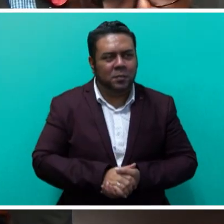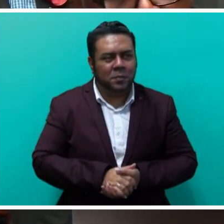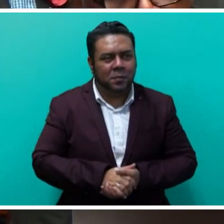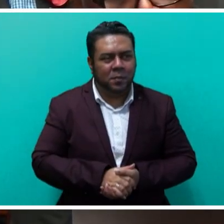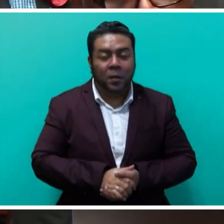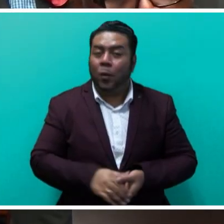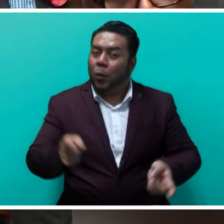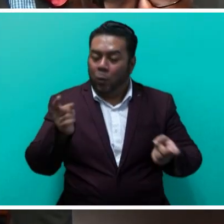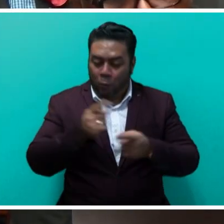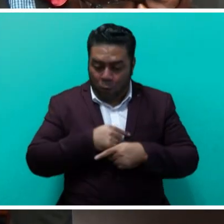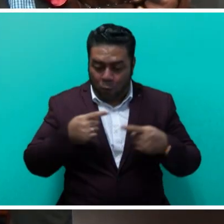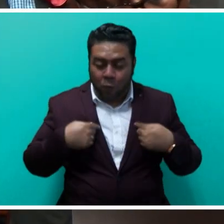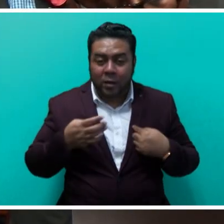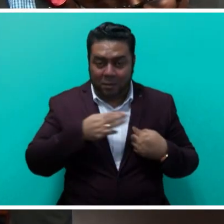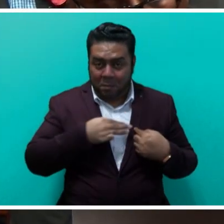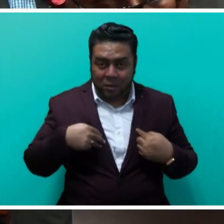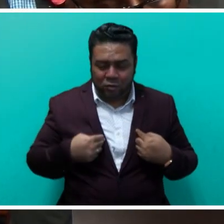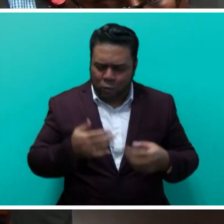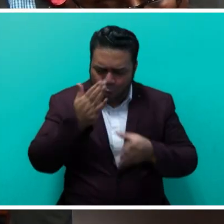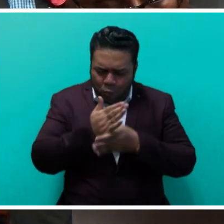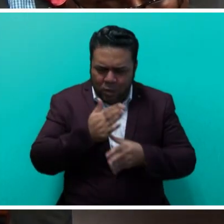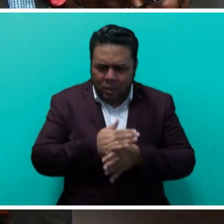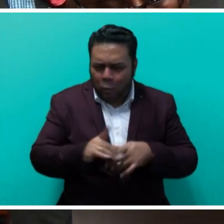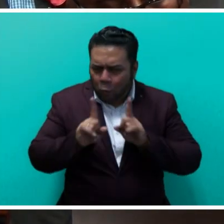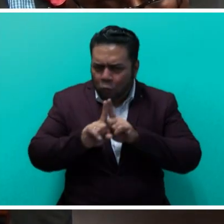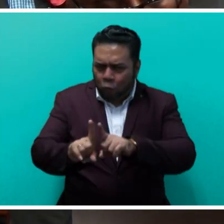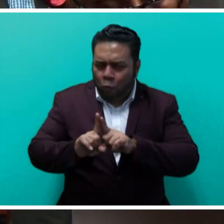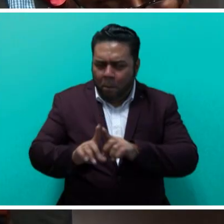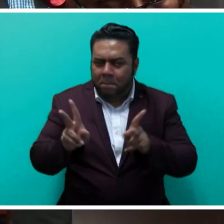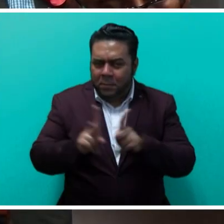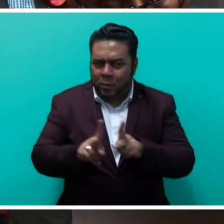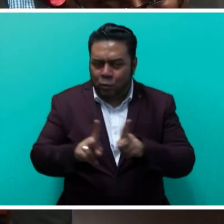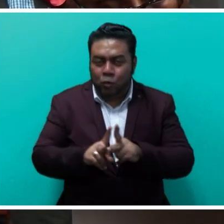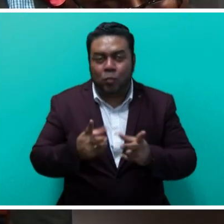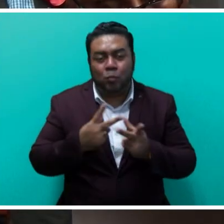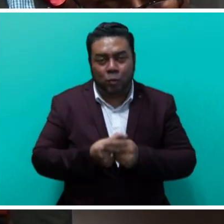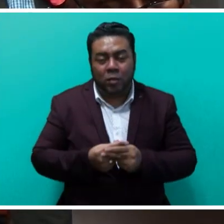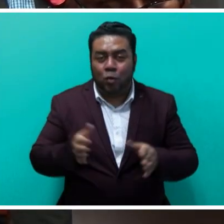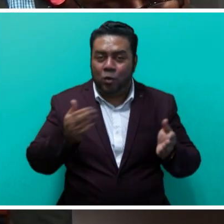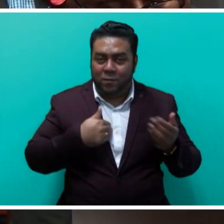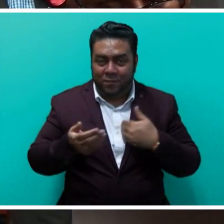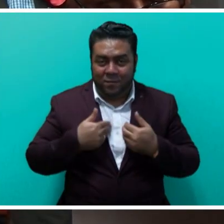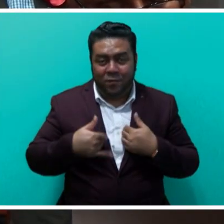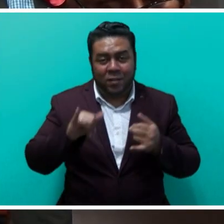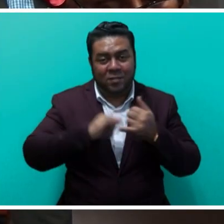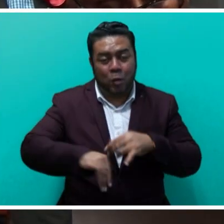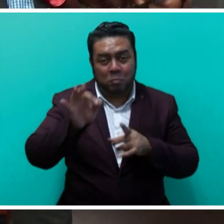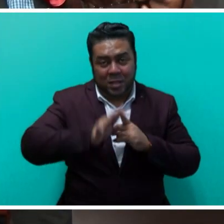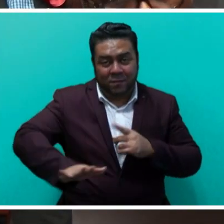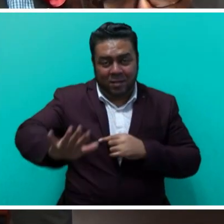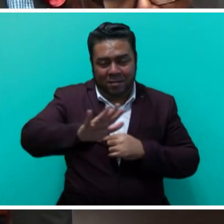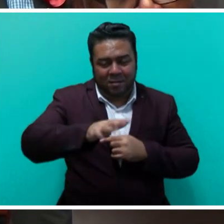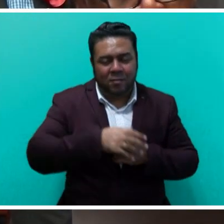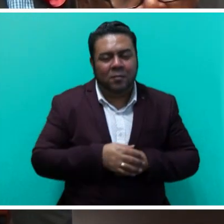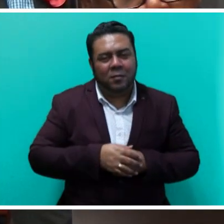Kito sa tagadaga vaga voleka taletikunga kena university ni deva ni pasifika.